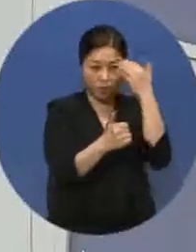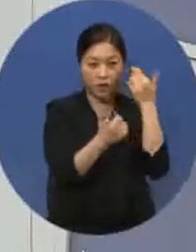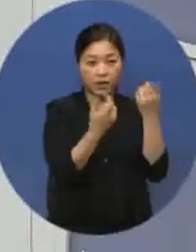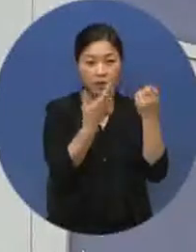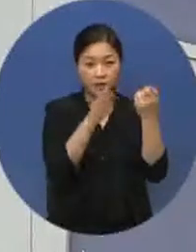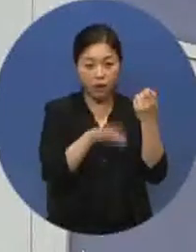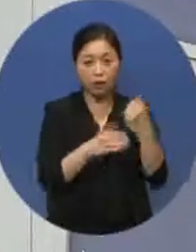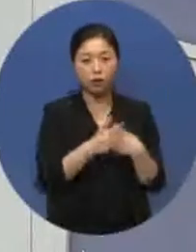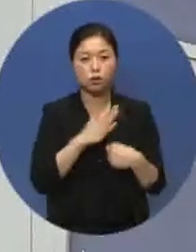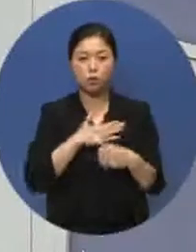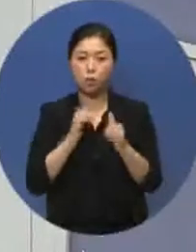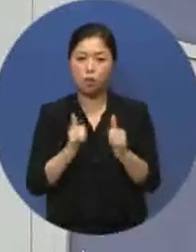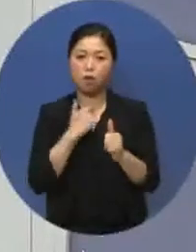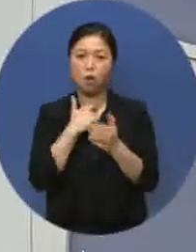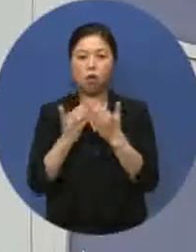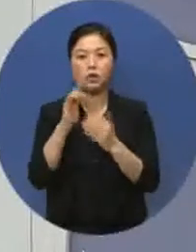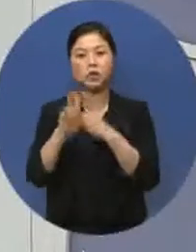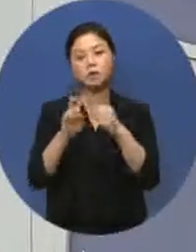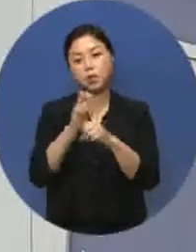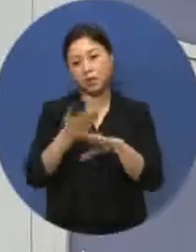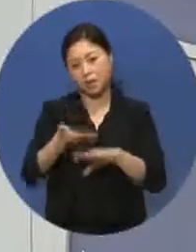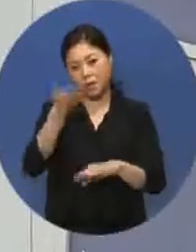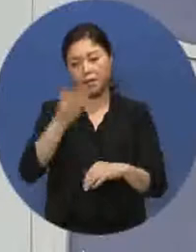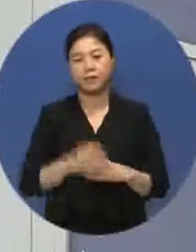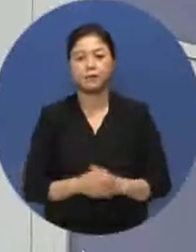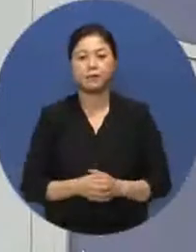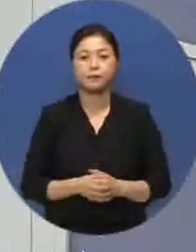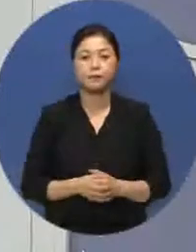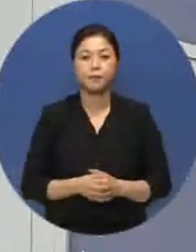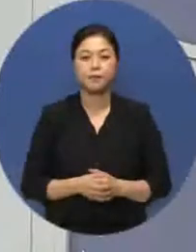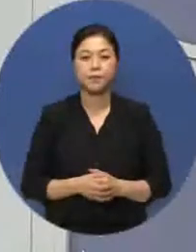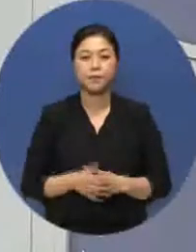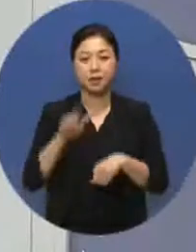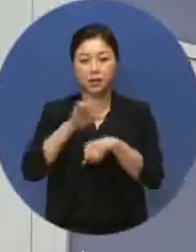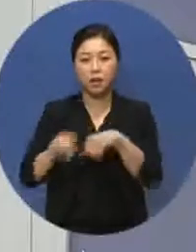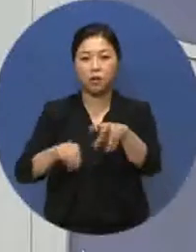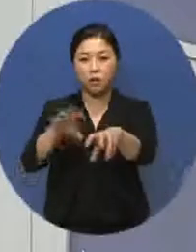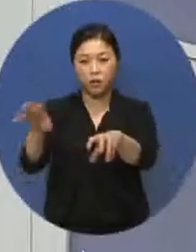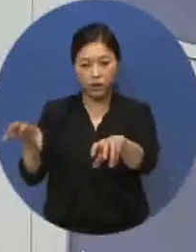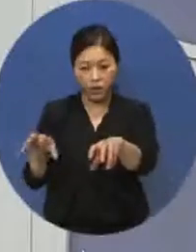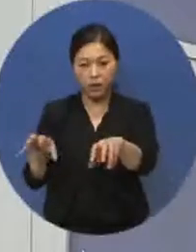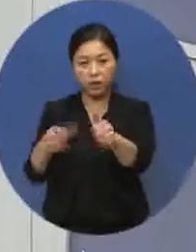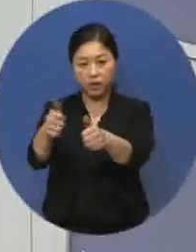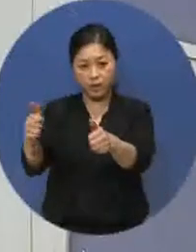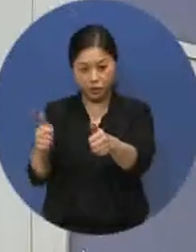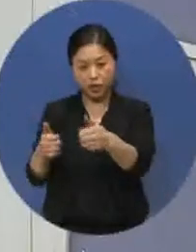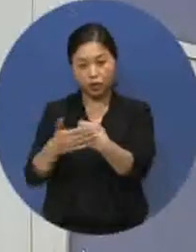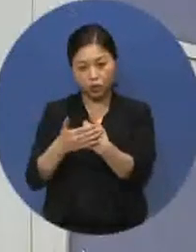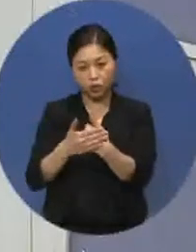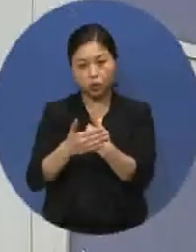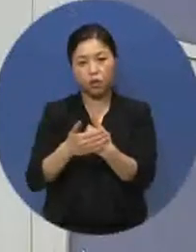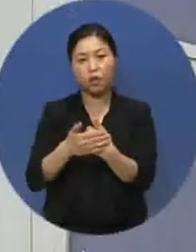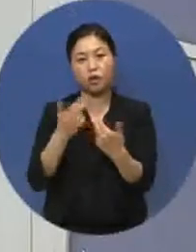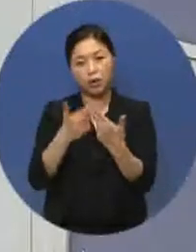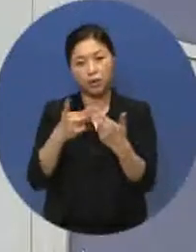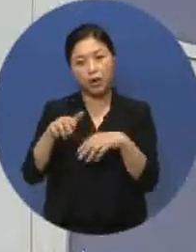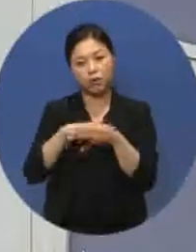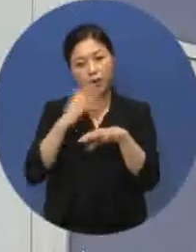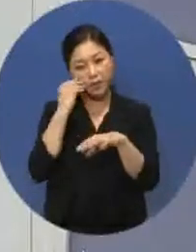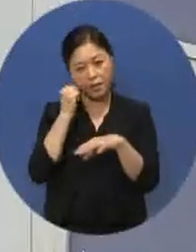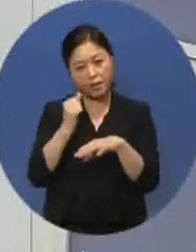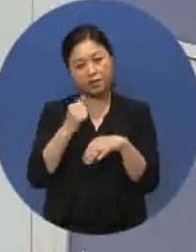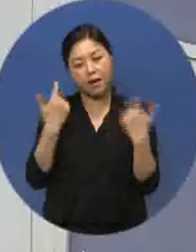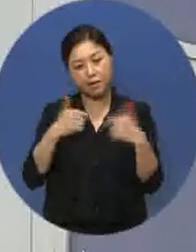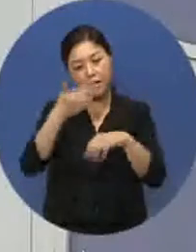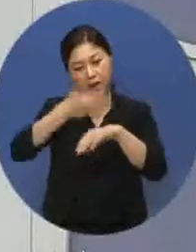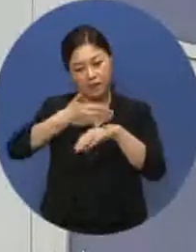경력 20년이 넘는 그런 적이니까 지방회장님들의 도움으로 지금 협회가 잘 운영되고 있어서 항상 감사한 마음을